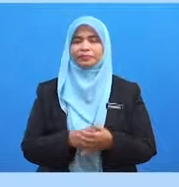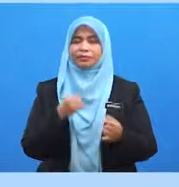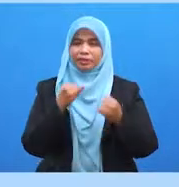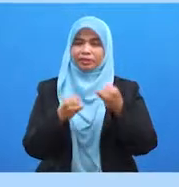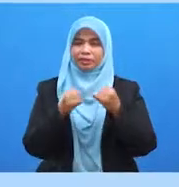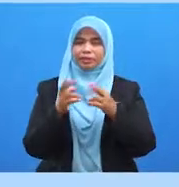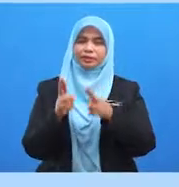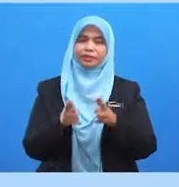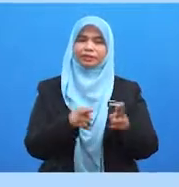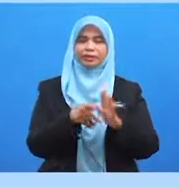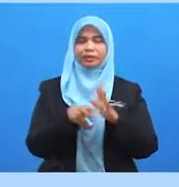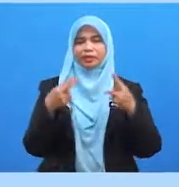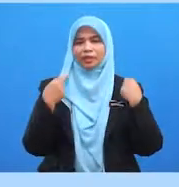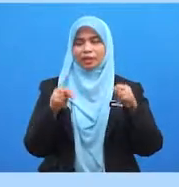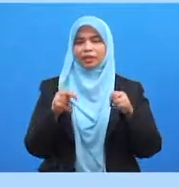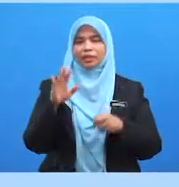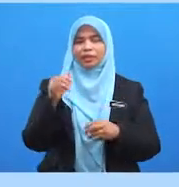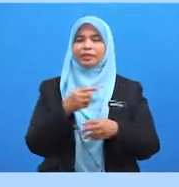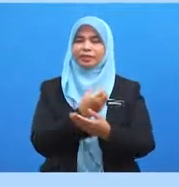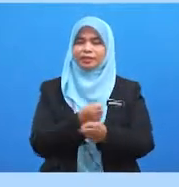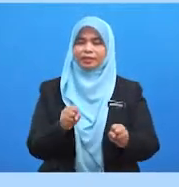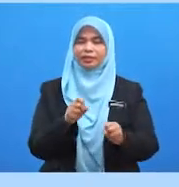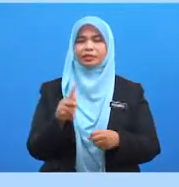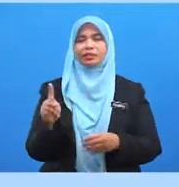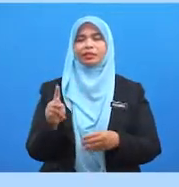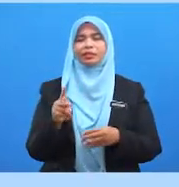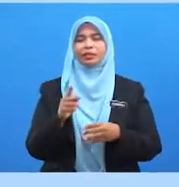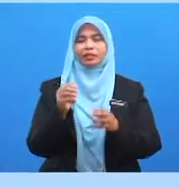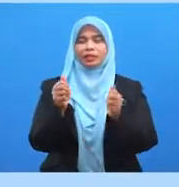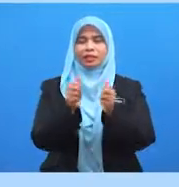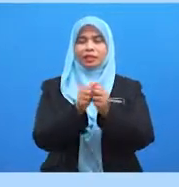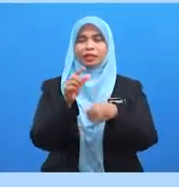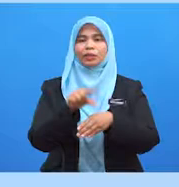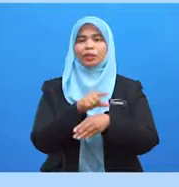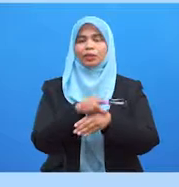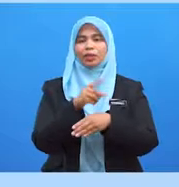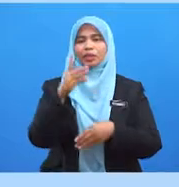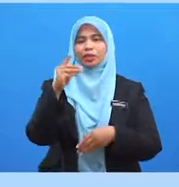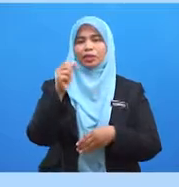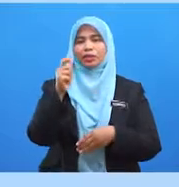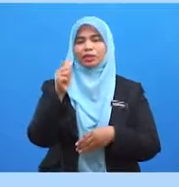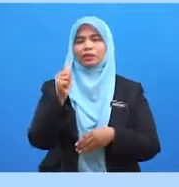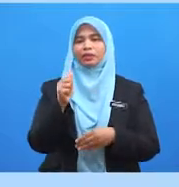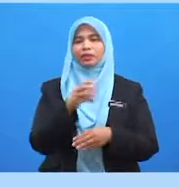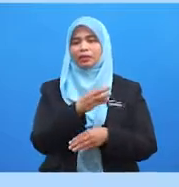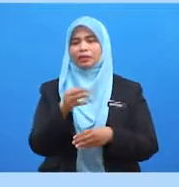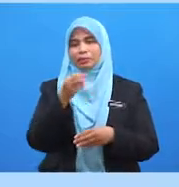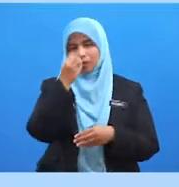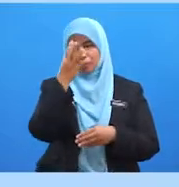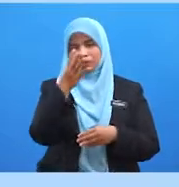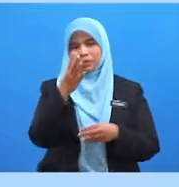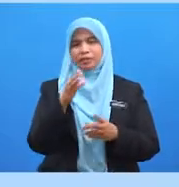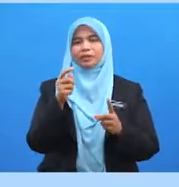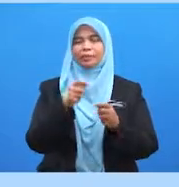Jika rancangan perniagaan yang disediakan dengan menggunakan data dan maklumat yang